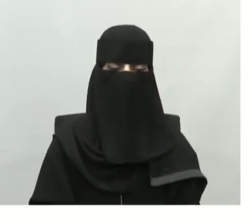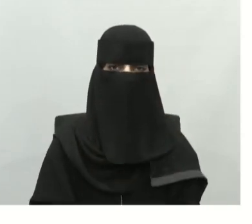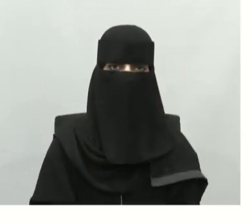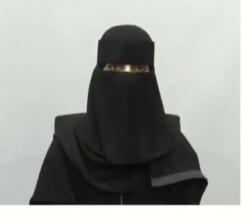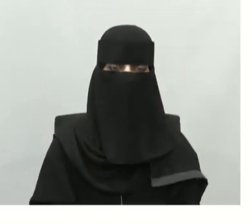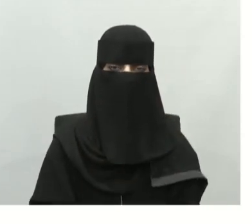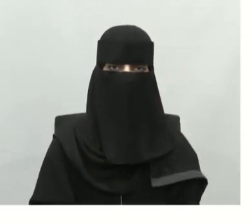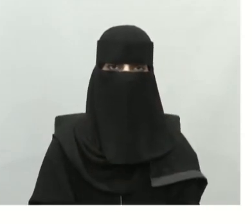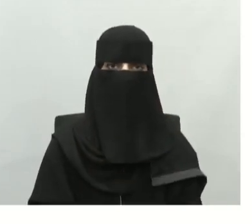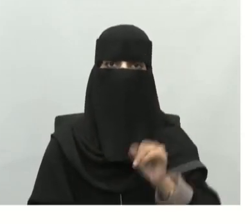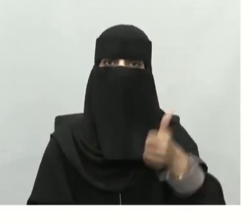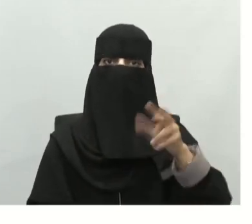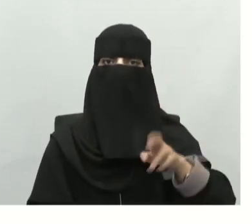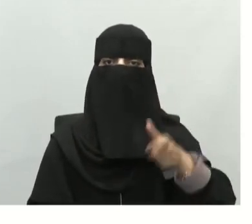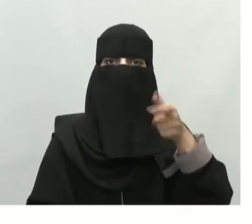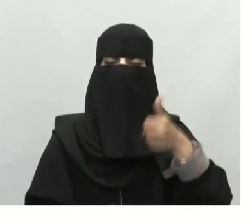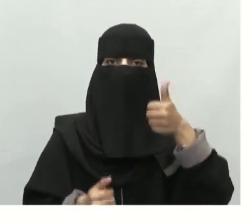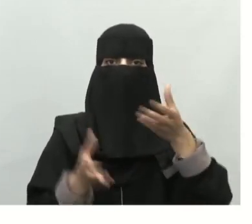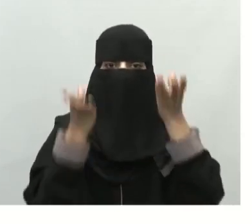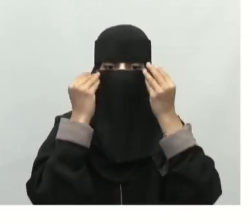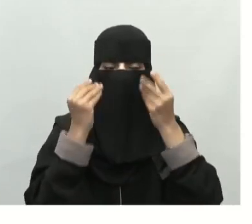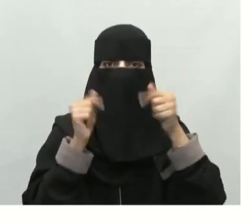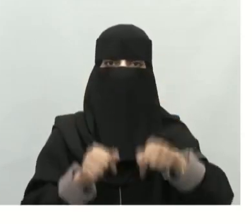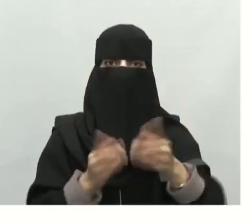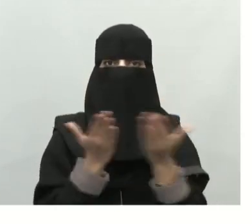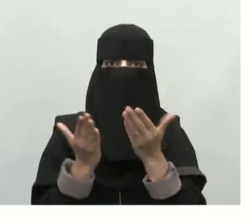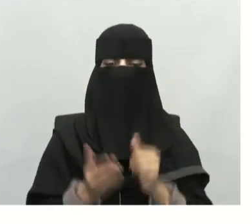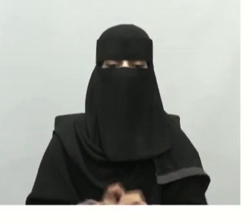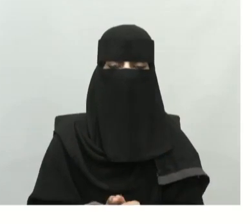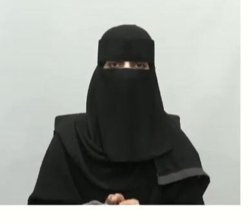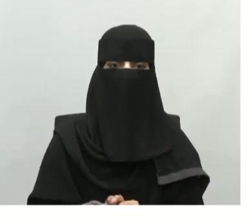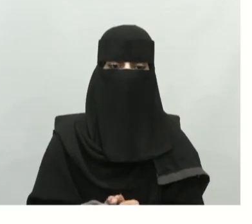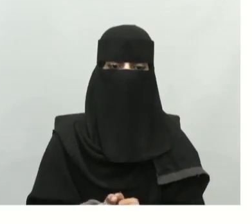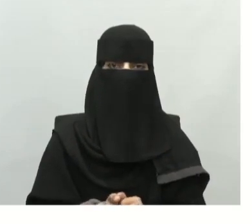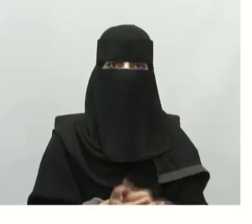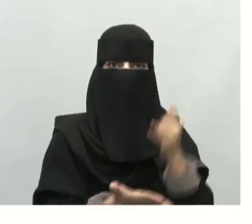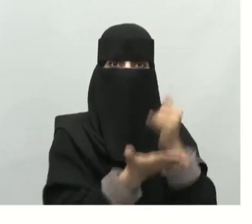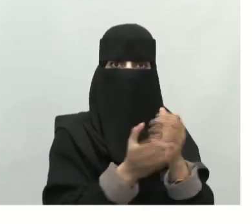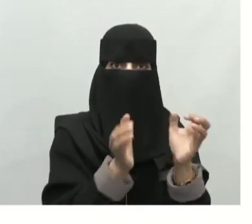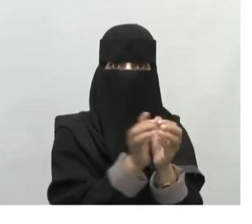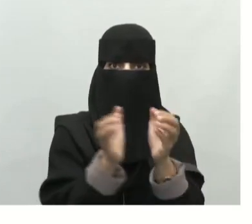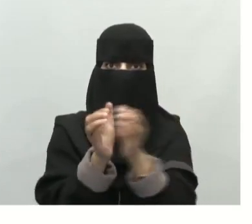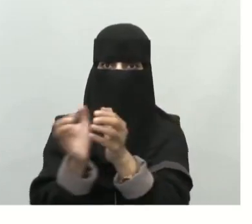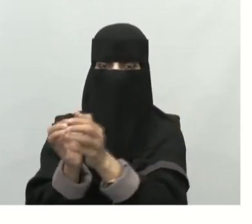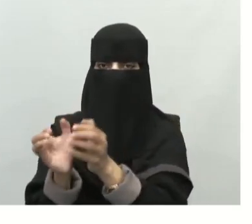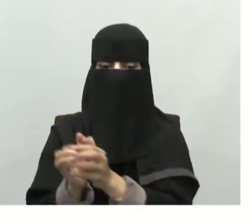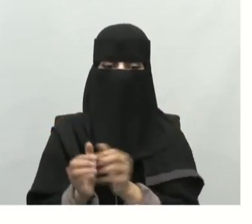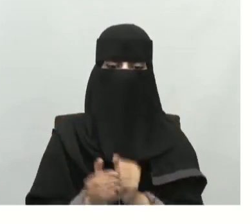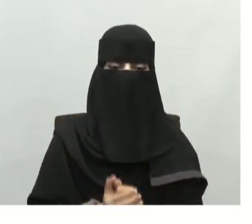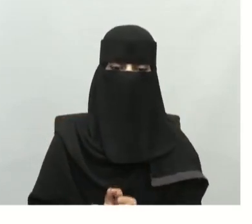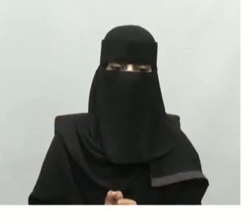الثاني ماذا تعلمنا في هذا الدرس مملكه الحيوانات لها عده